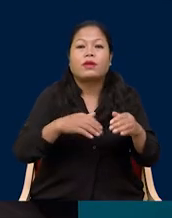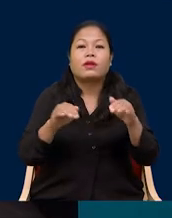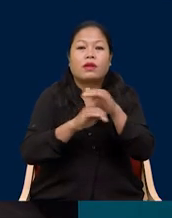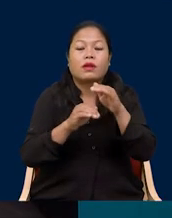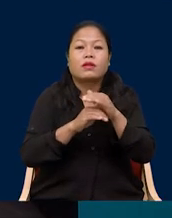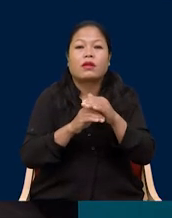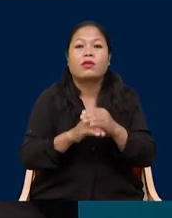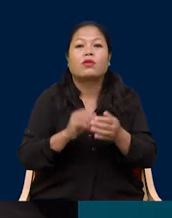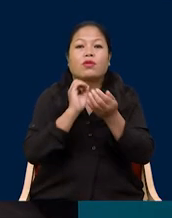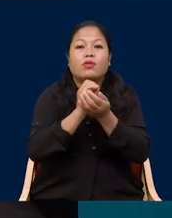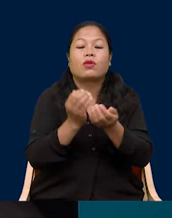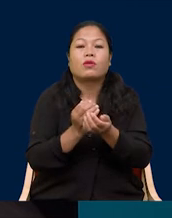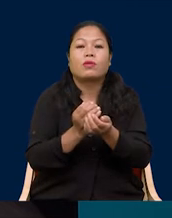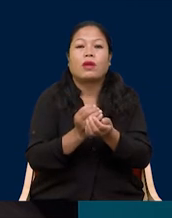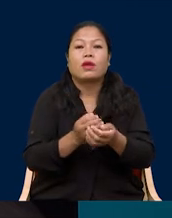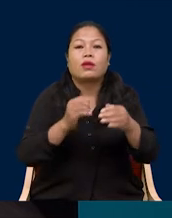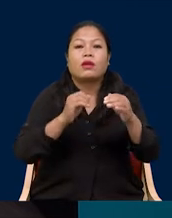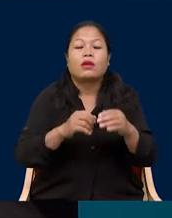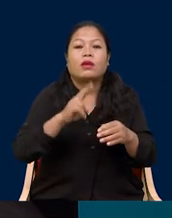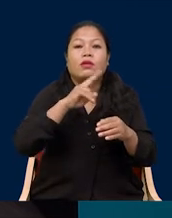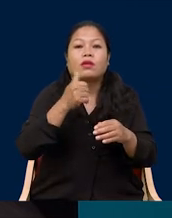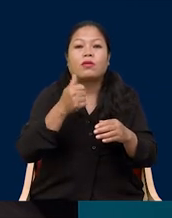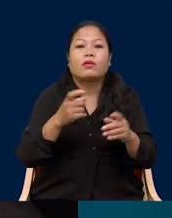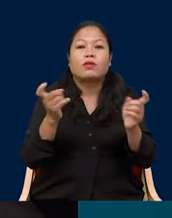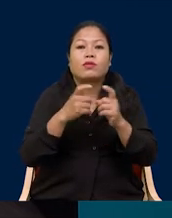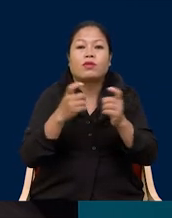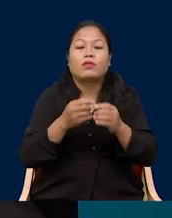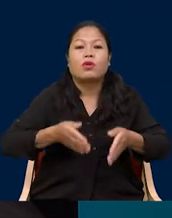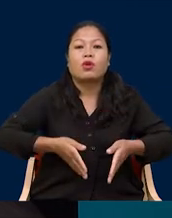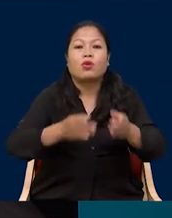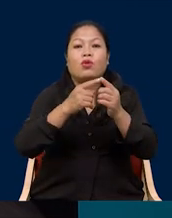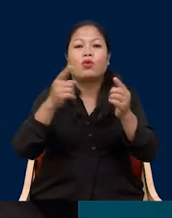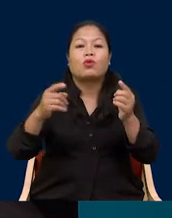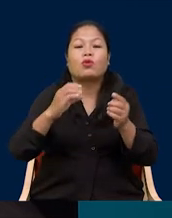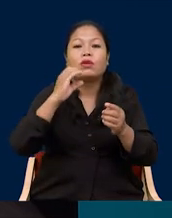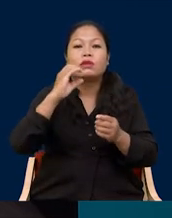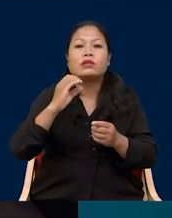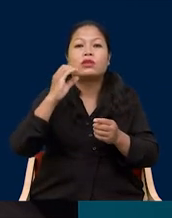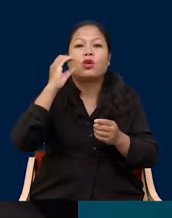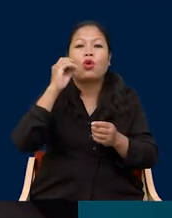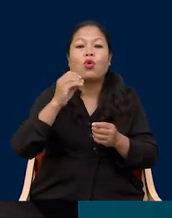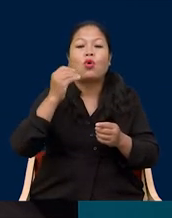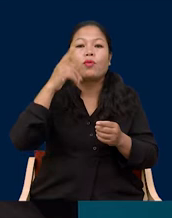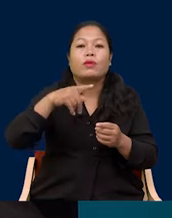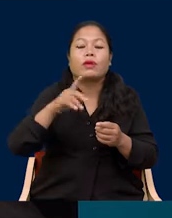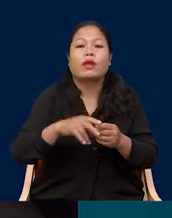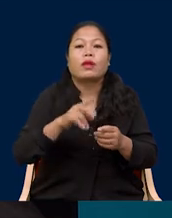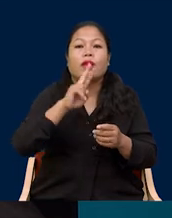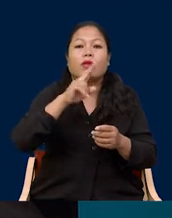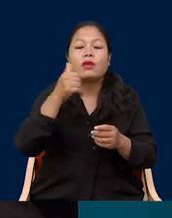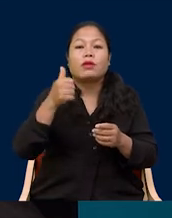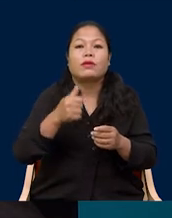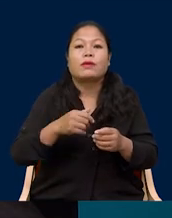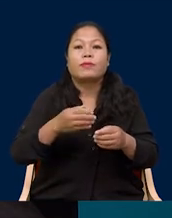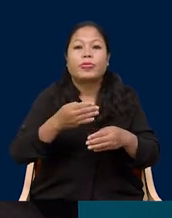ब्रिटिस काउन्सिलको अनुदानमा सञ्चालन भएको 26 जलवायु सम्मेलन अभियान रोड टु कप 26 को उद्देश्य नेपाली